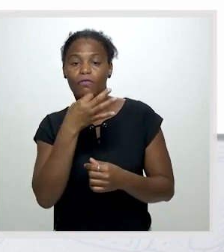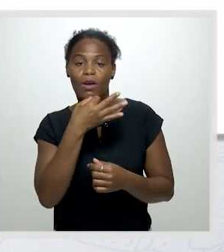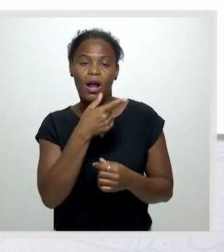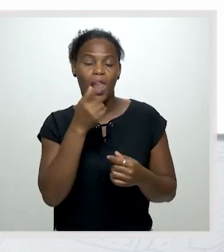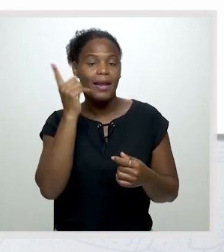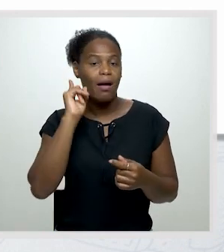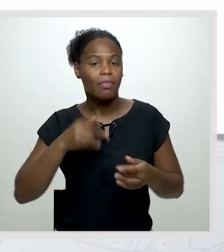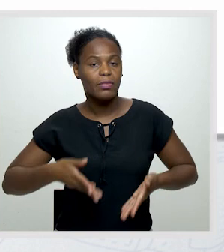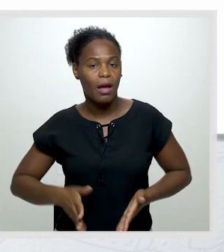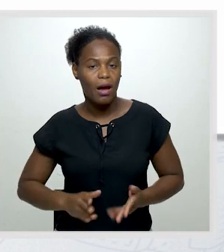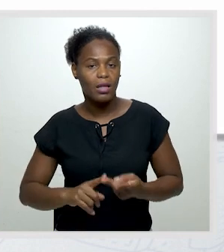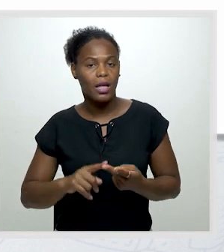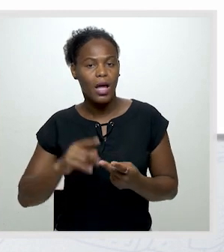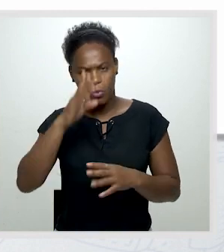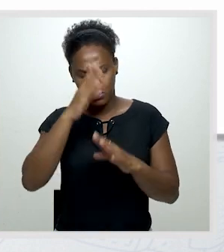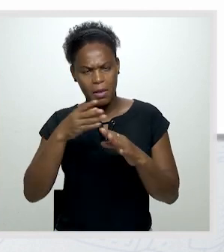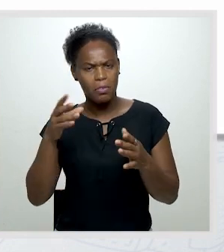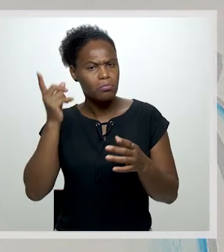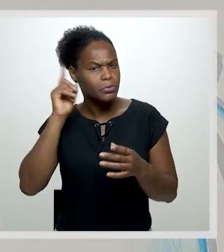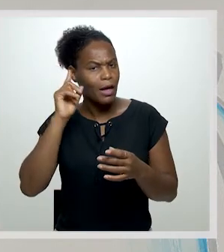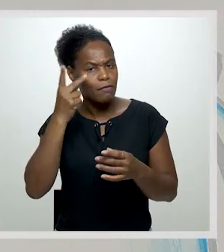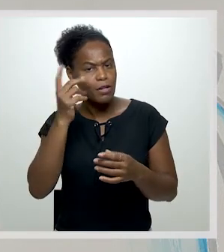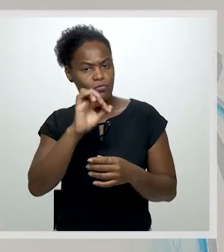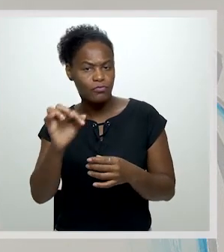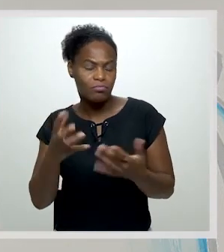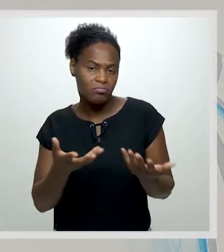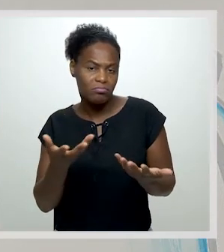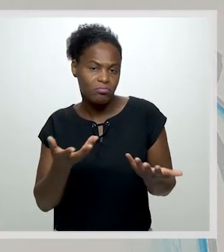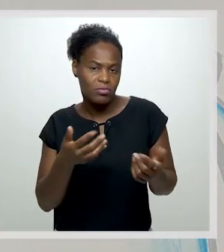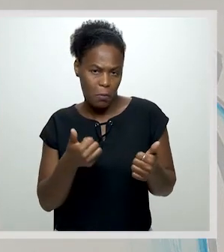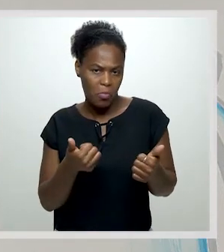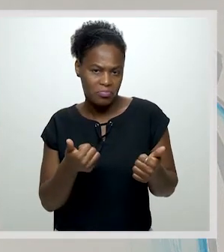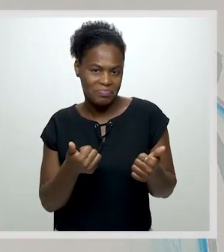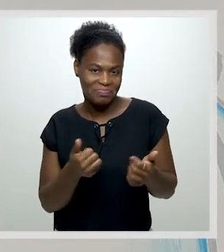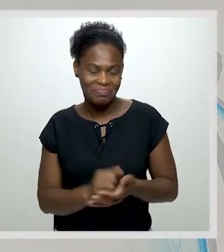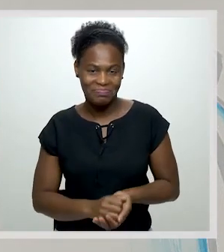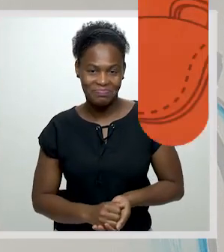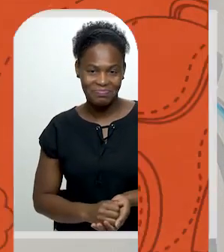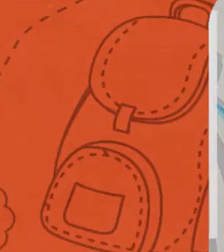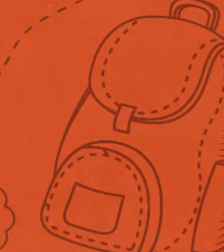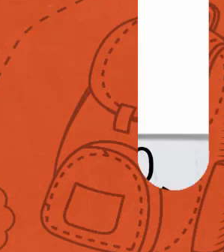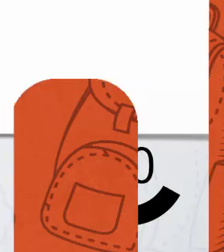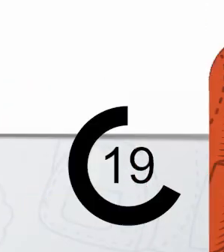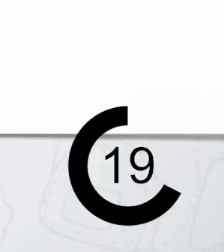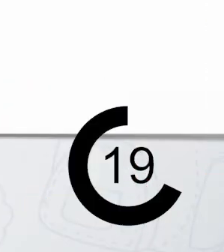aux faits marquants de sa vie, et voilà. C'est bon? Très bien.